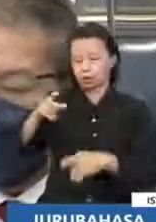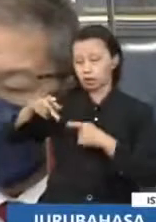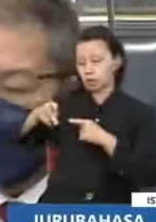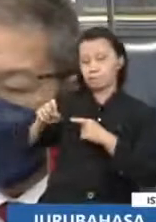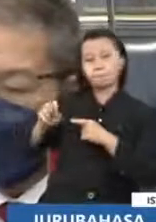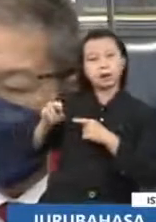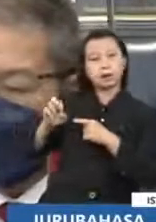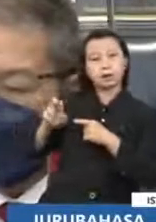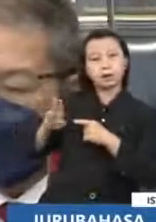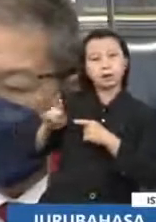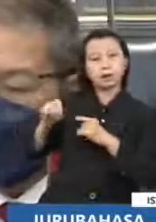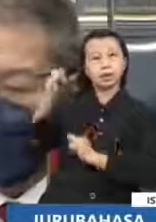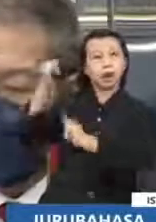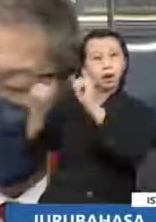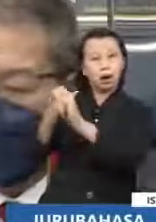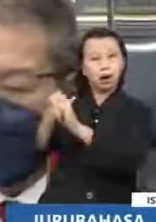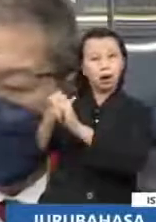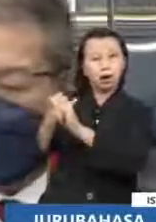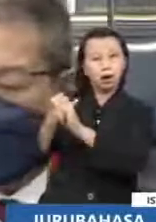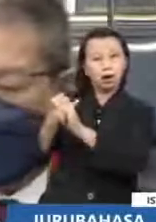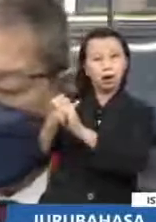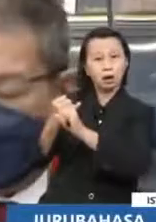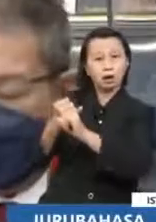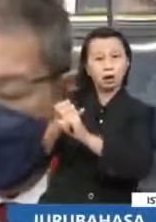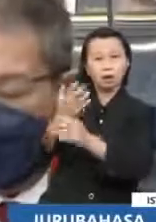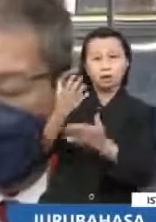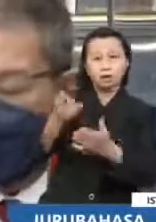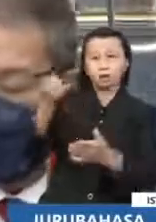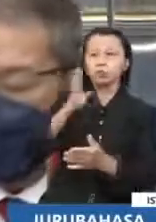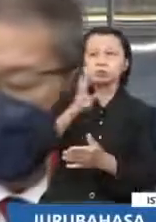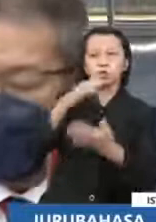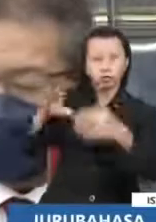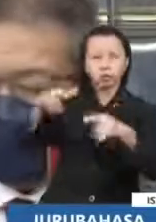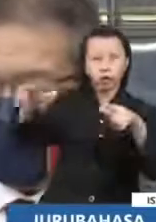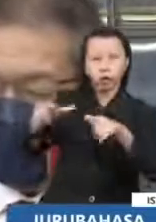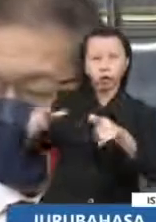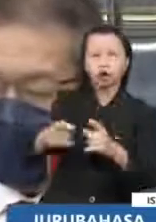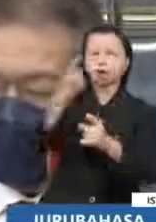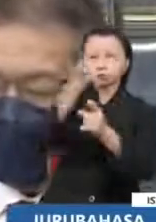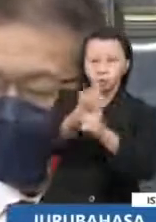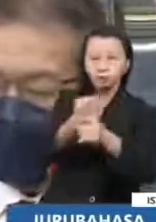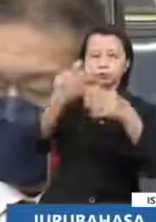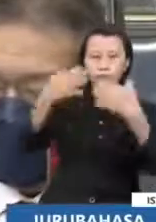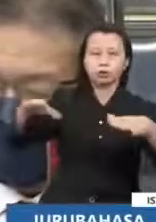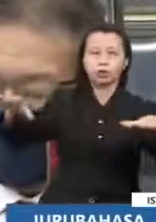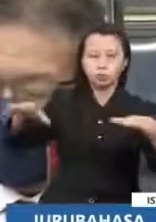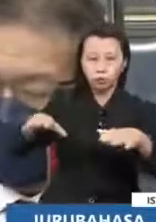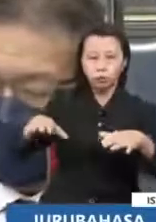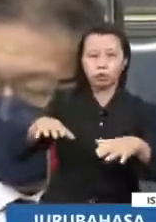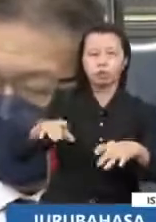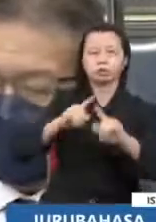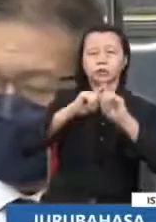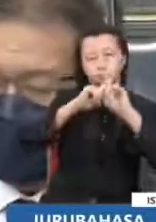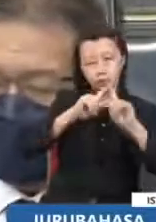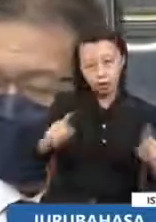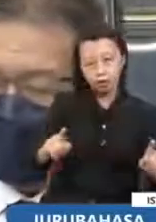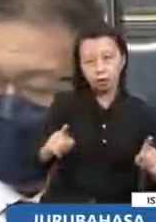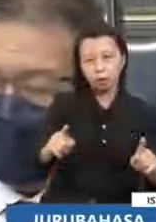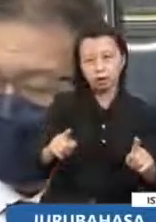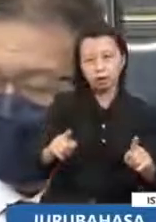antarabangsa. Mungkin ada yang bertanya, dia kata ini memang sudah dilaksanakan. Saya kata memang betul ia telah dilaksanakan.